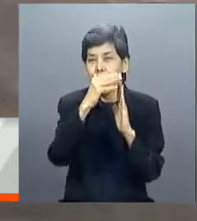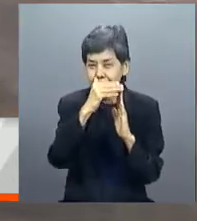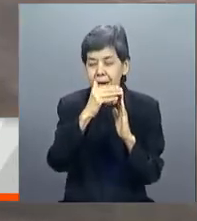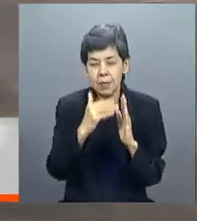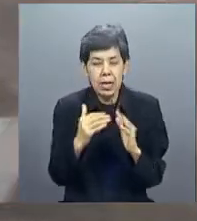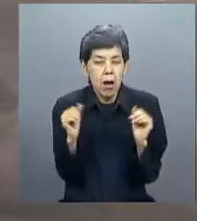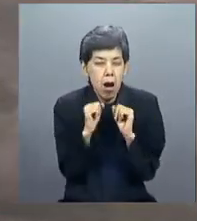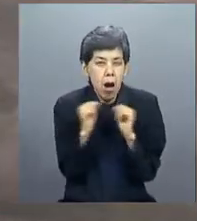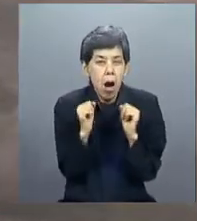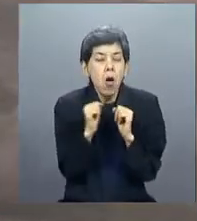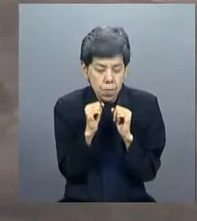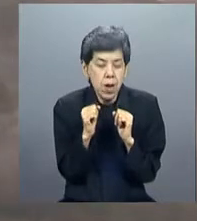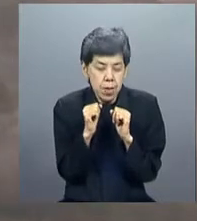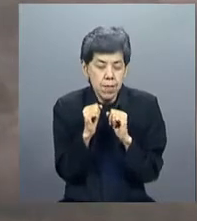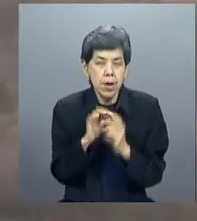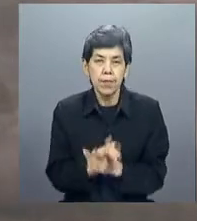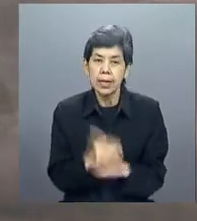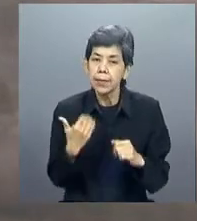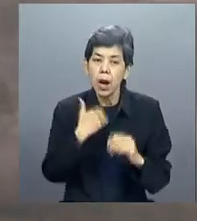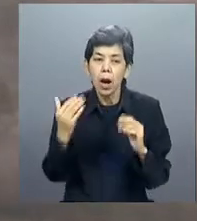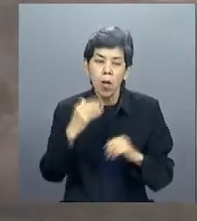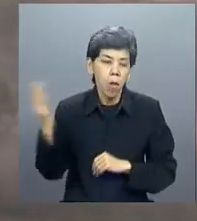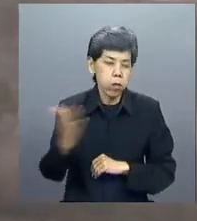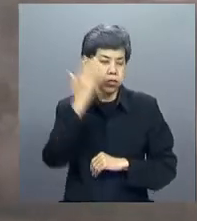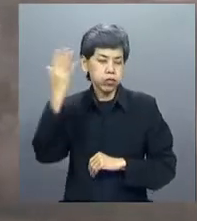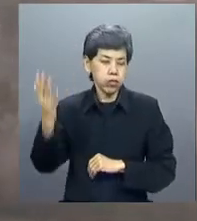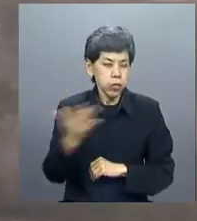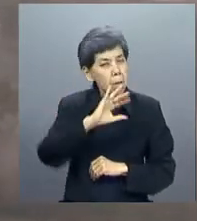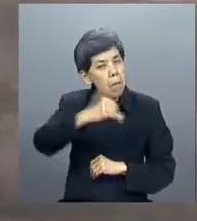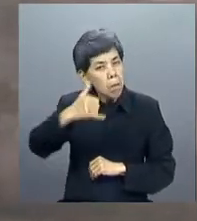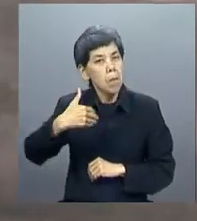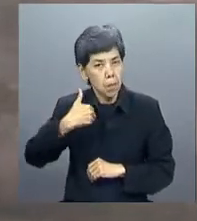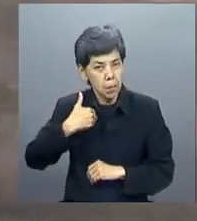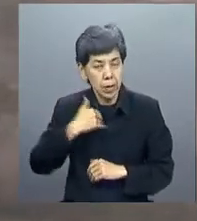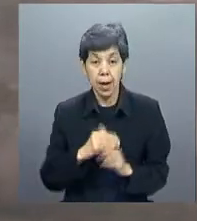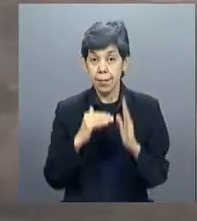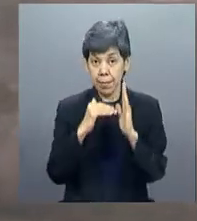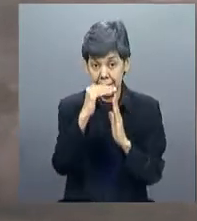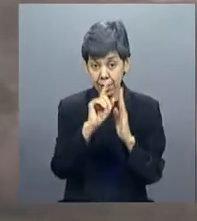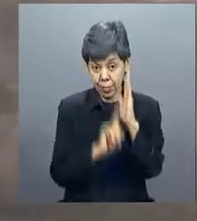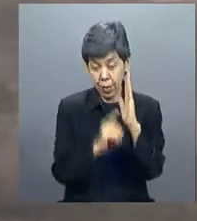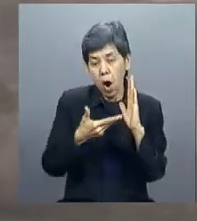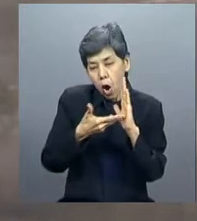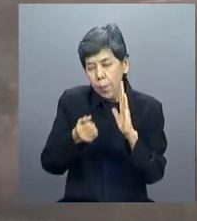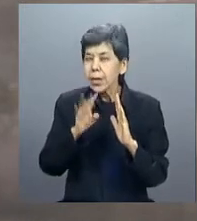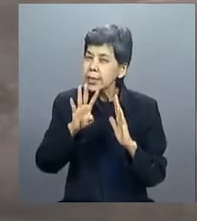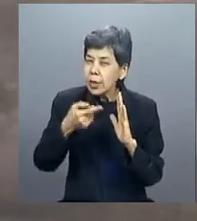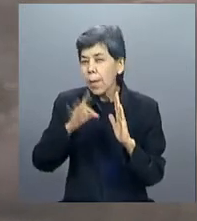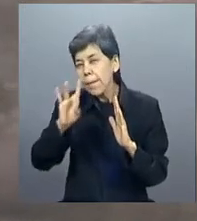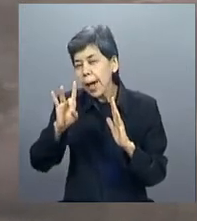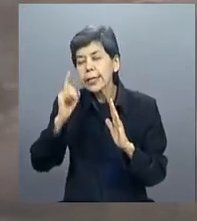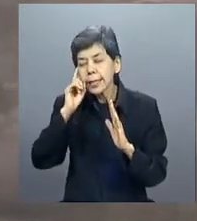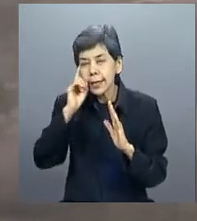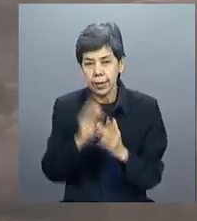มีอากาศเย็นถึงหนาวโดยทั่วไปและมีลมกระโชกแรงบางพื้นที่โดยภาคเหนืออุณหภูมิจะลดลง 4ถึง 8องศา